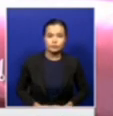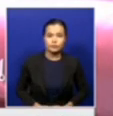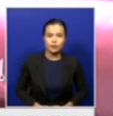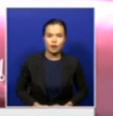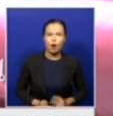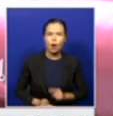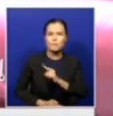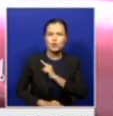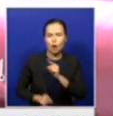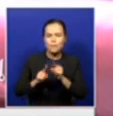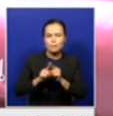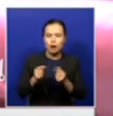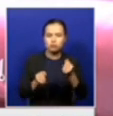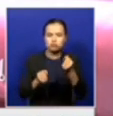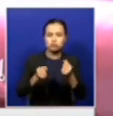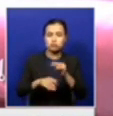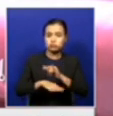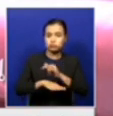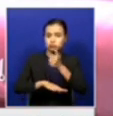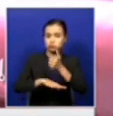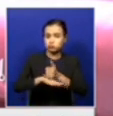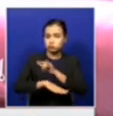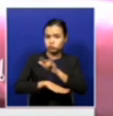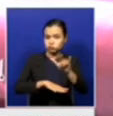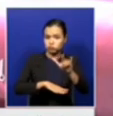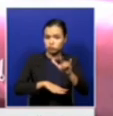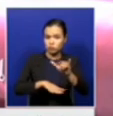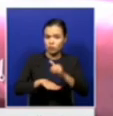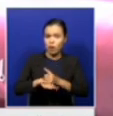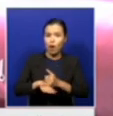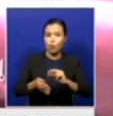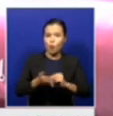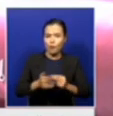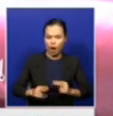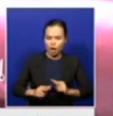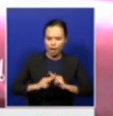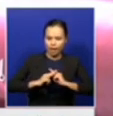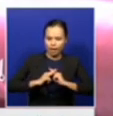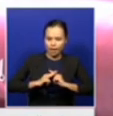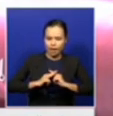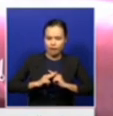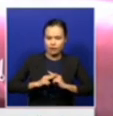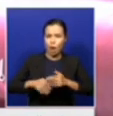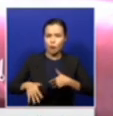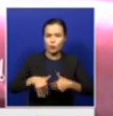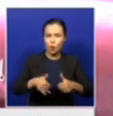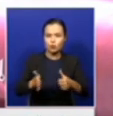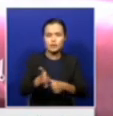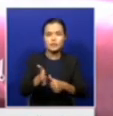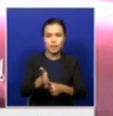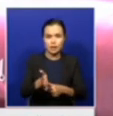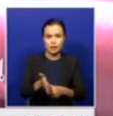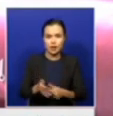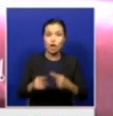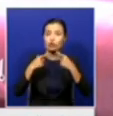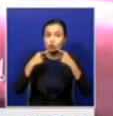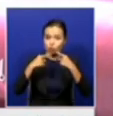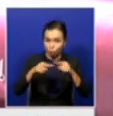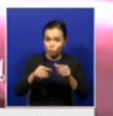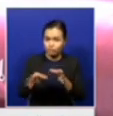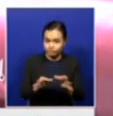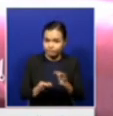ำนี้อยู่เนี่ยท่านจะกระโดดร่มหนีเอาตัวรอดแล้วก็ทิ้งหนี้สินไว้ให้กับพี่น้องประชาชนหรือเปล่าตรงนี้เดี๋ยวท่านตอบนะครับ